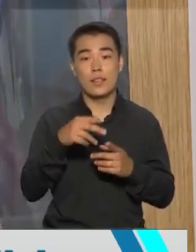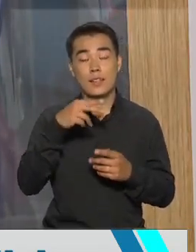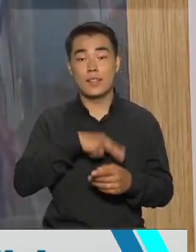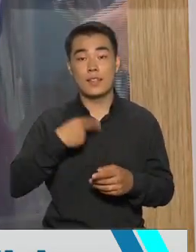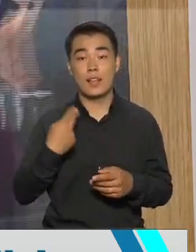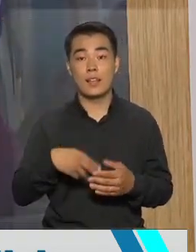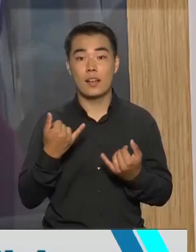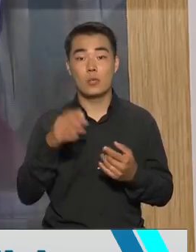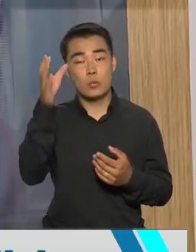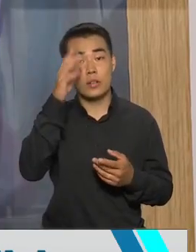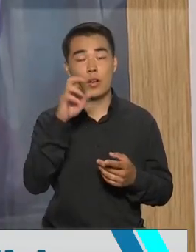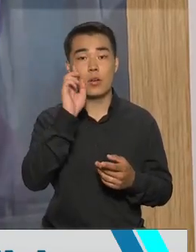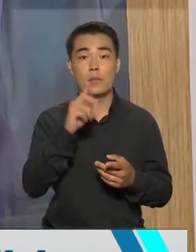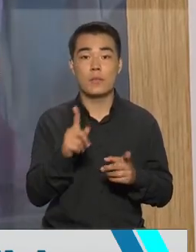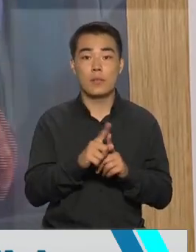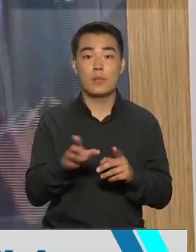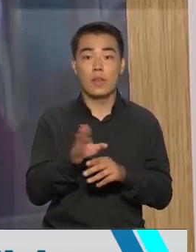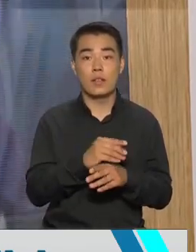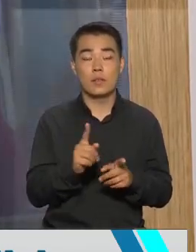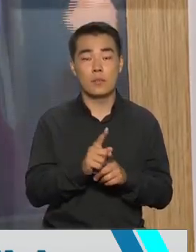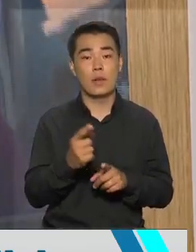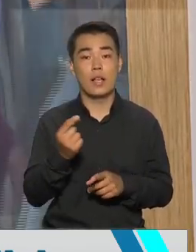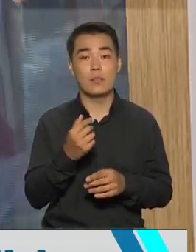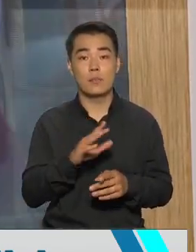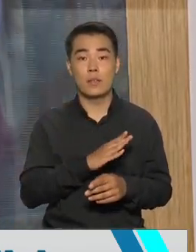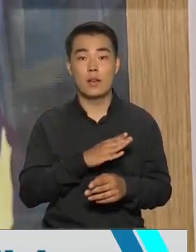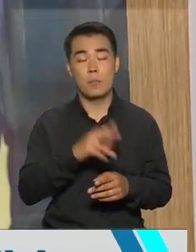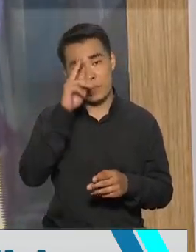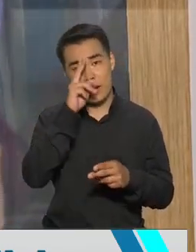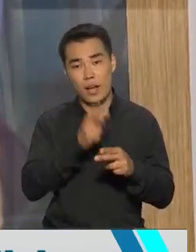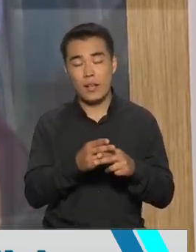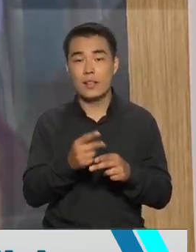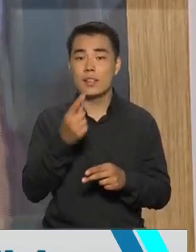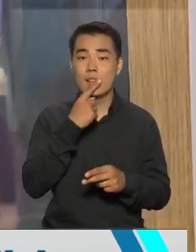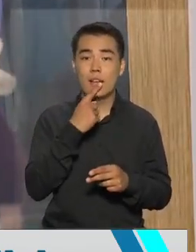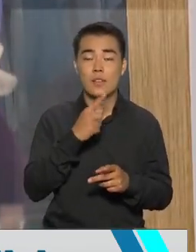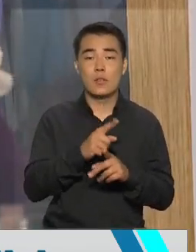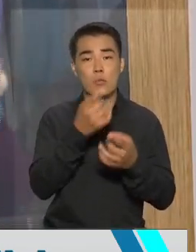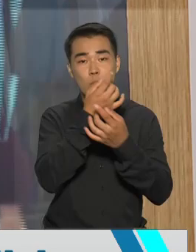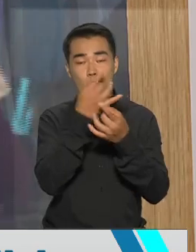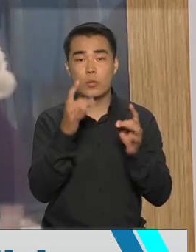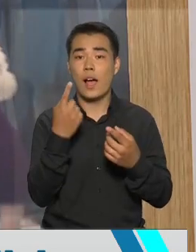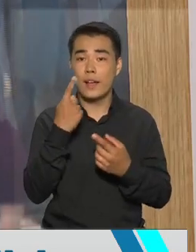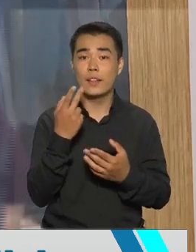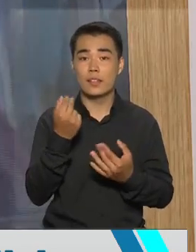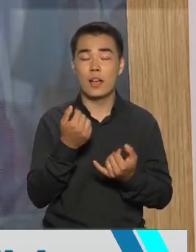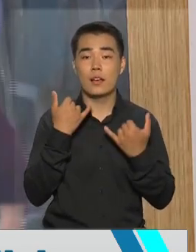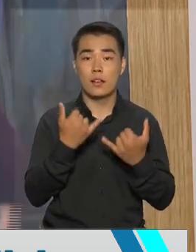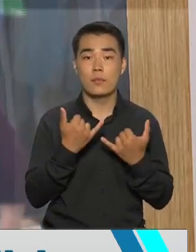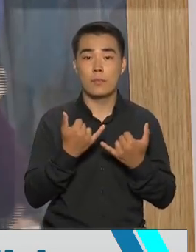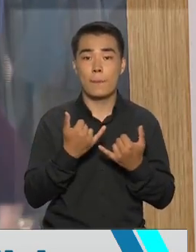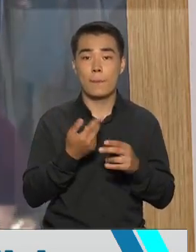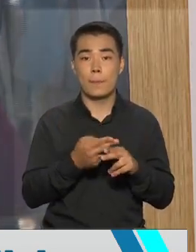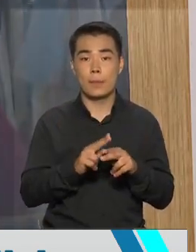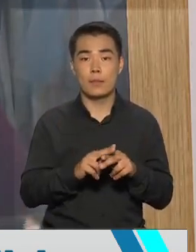көршілеріміз, ал түркі мемлекеттері ағайын, туыс, бауыр, тілі, діні, ділі бір. Осы